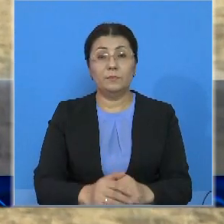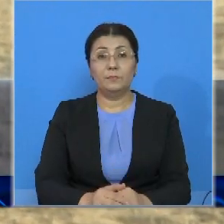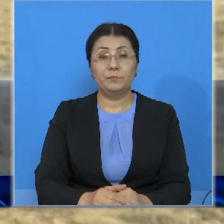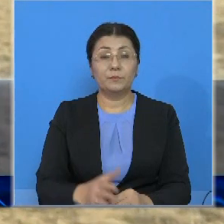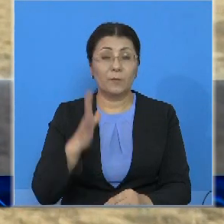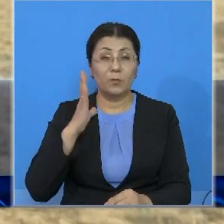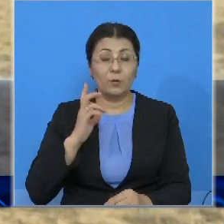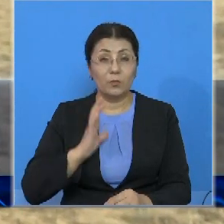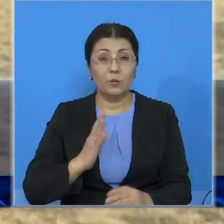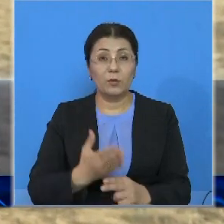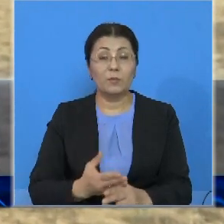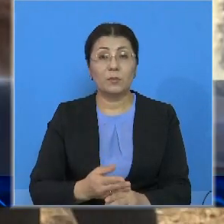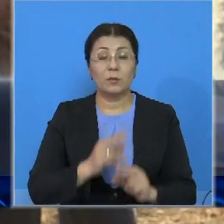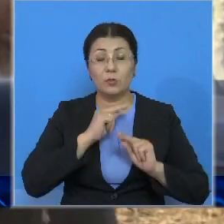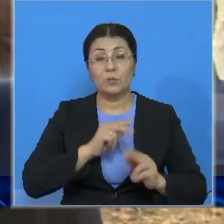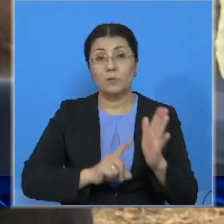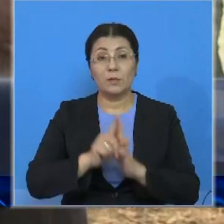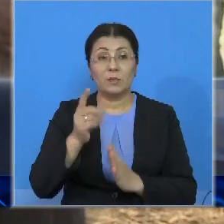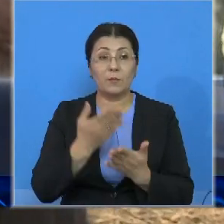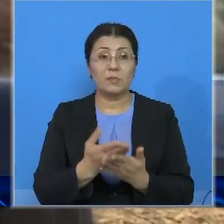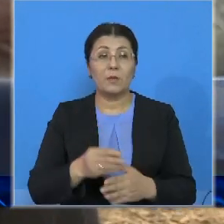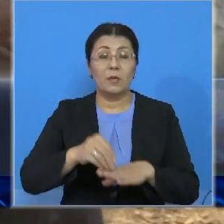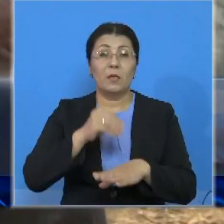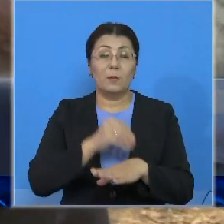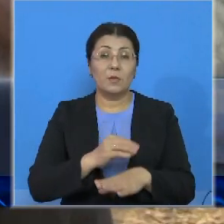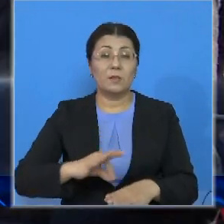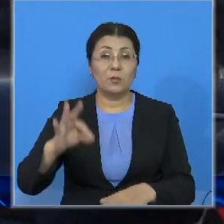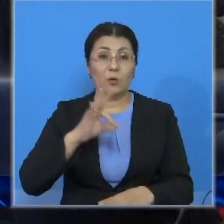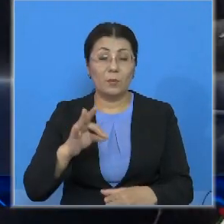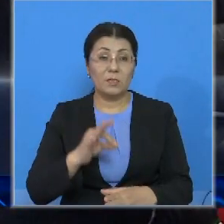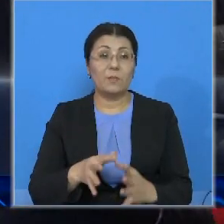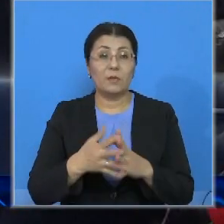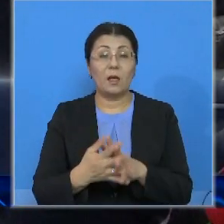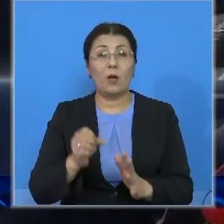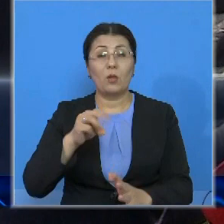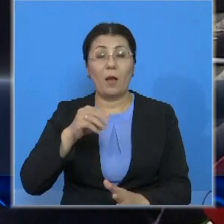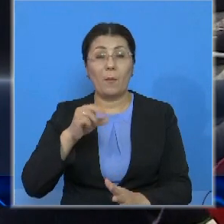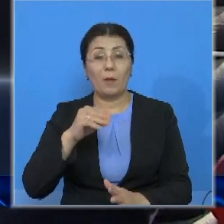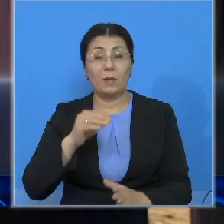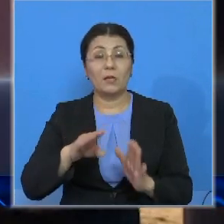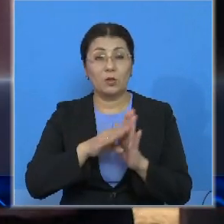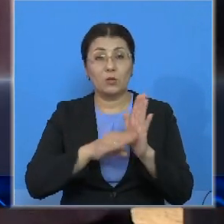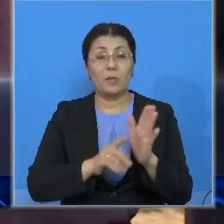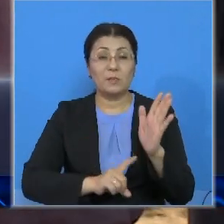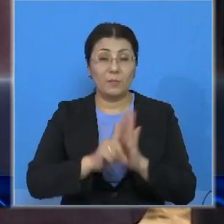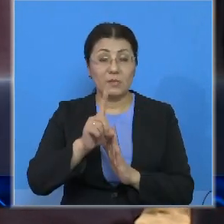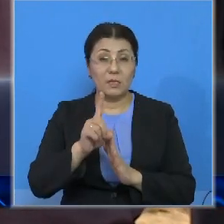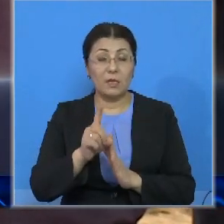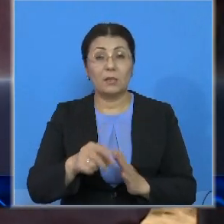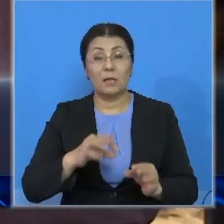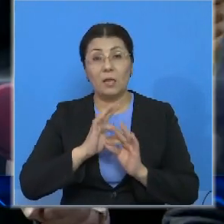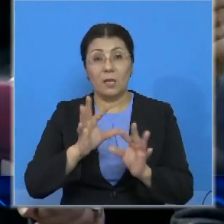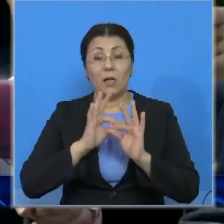содан кейін оны іске қосамыз да. Аймақ басшысы жақында облыс көлемінде ауыл аманаты жобасы басталатынын айтып, тұрғындарды қатысуға